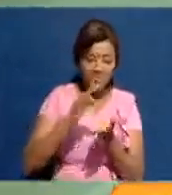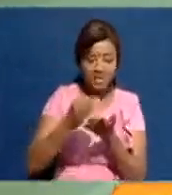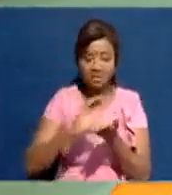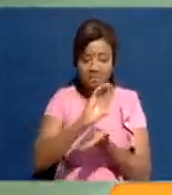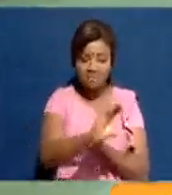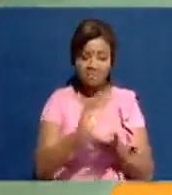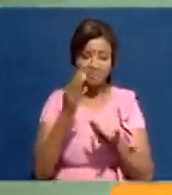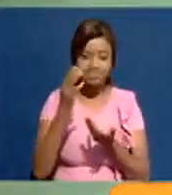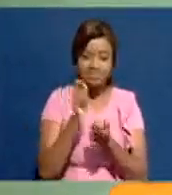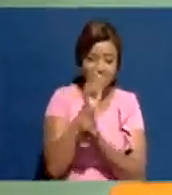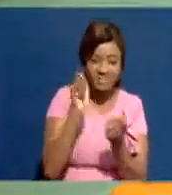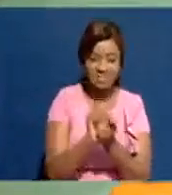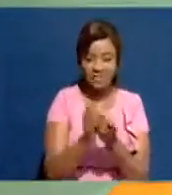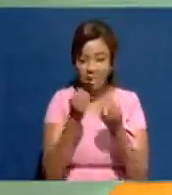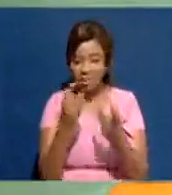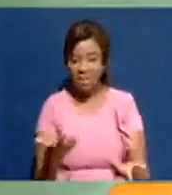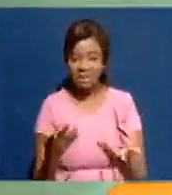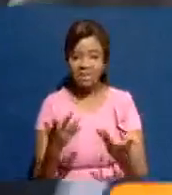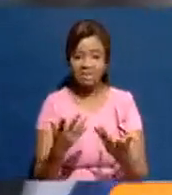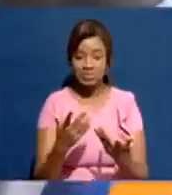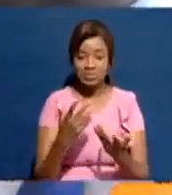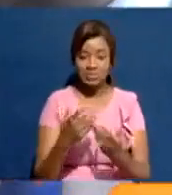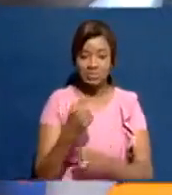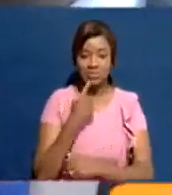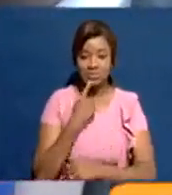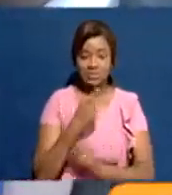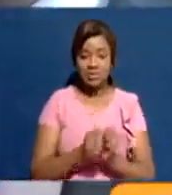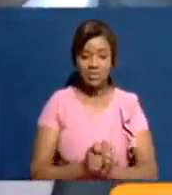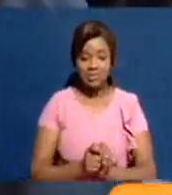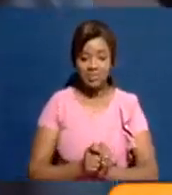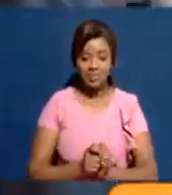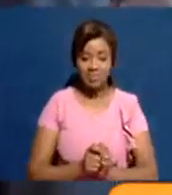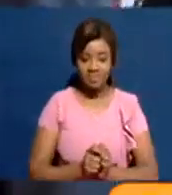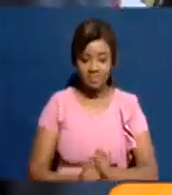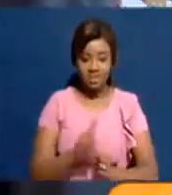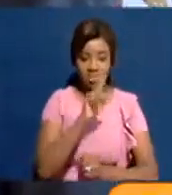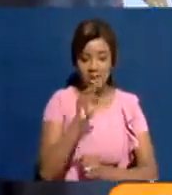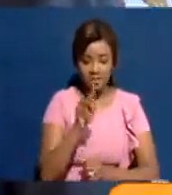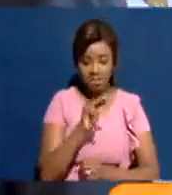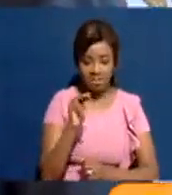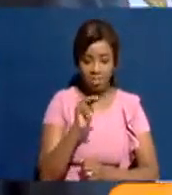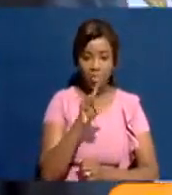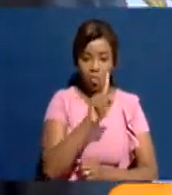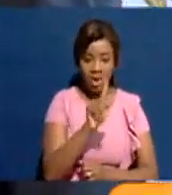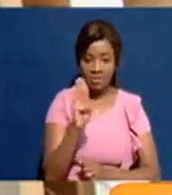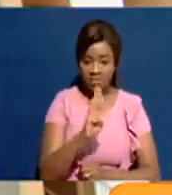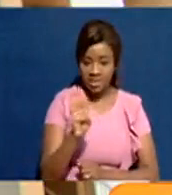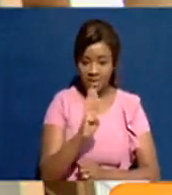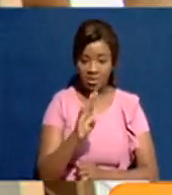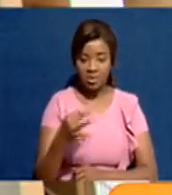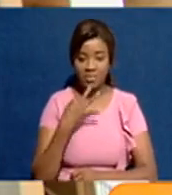kiwango kinachostahiki kutolewa, kwa kuwa shilingi bilioni 385 zilizoidhinishwa